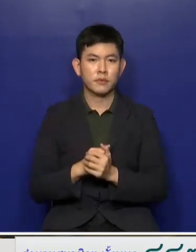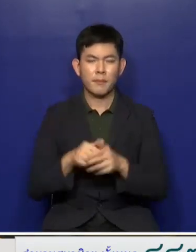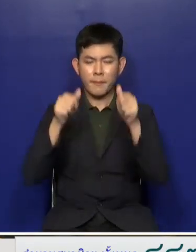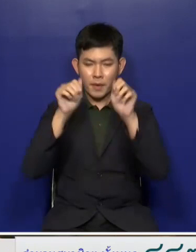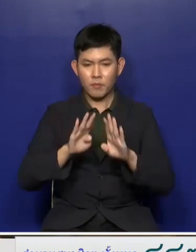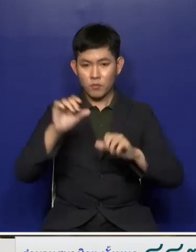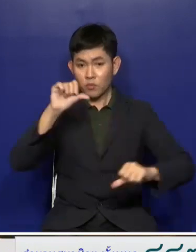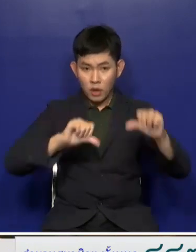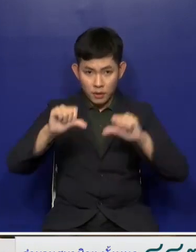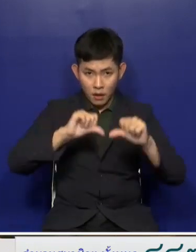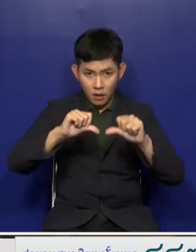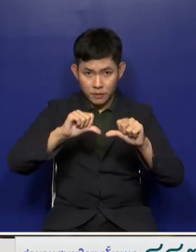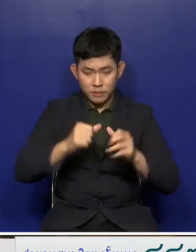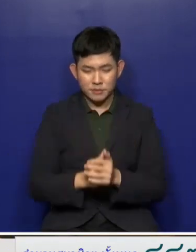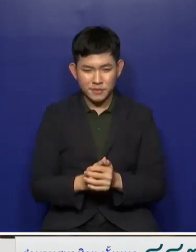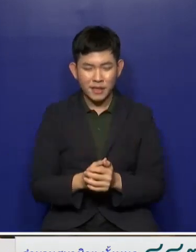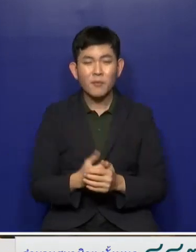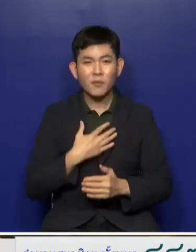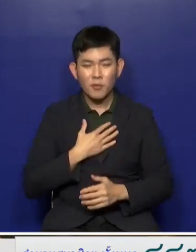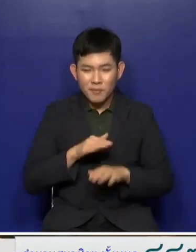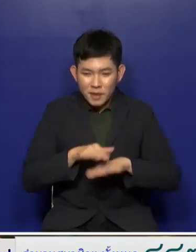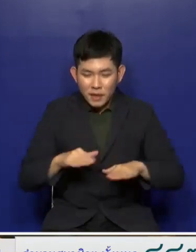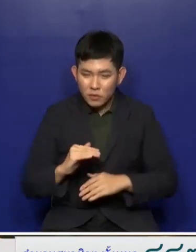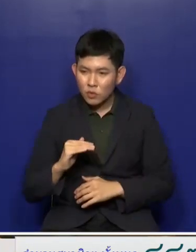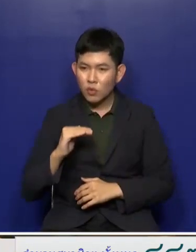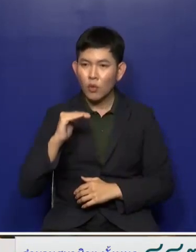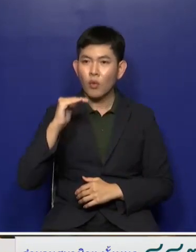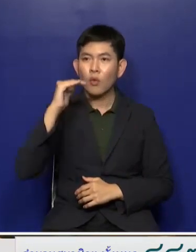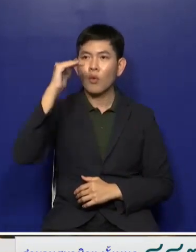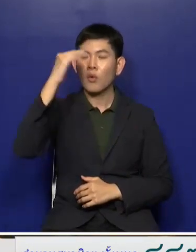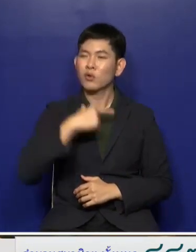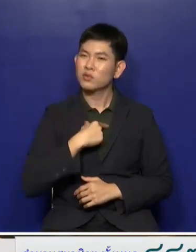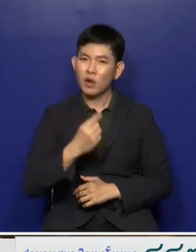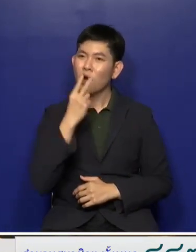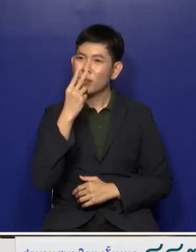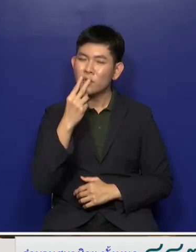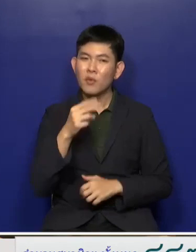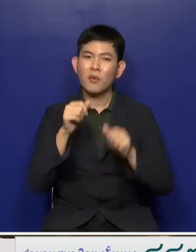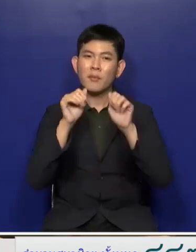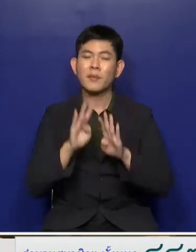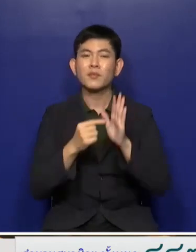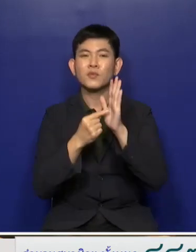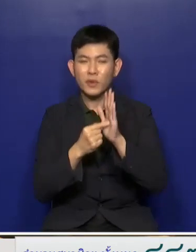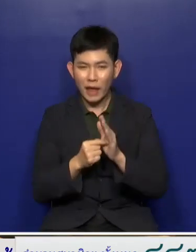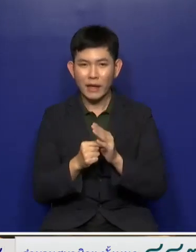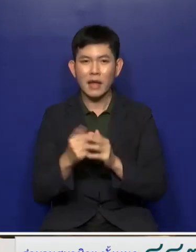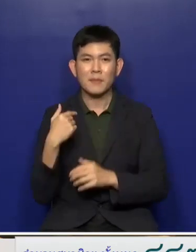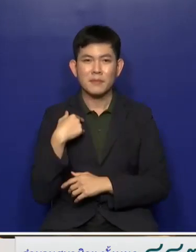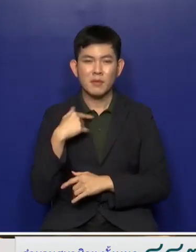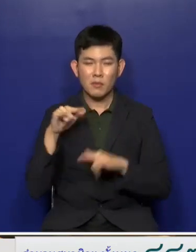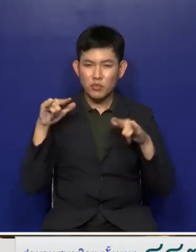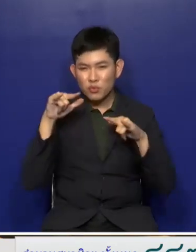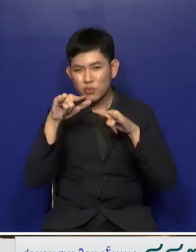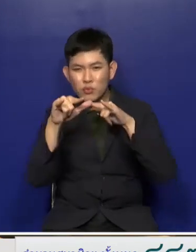าสตร์ตั้งแต่เด็กจนกระทั่งโตปัจจุบันนี้ก็ยังชอบดูแบบ Star Wars